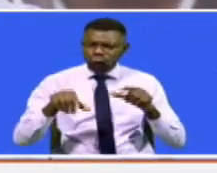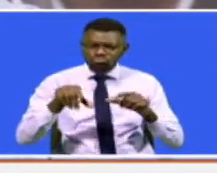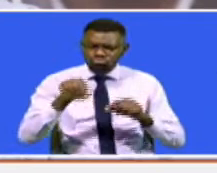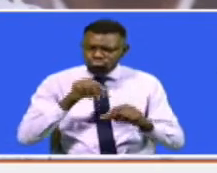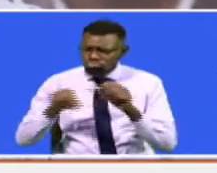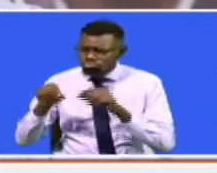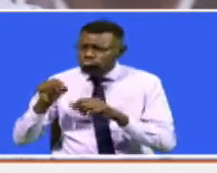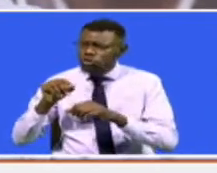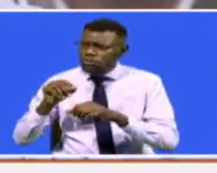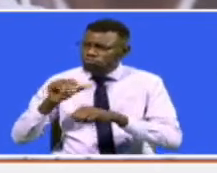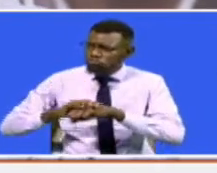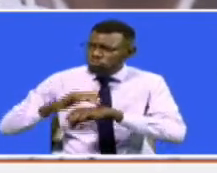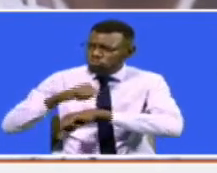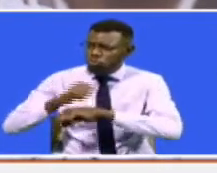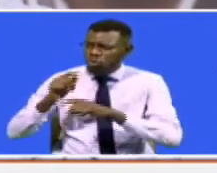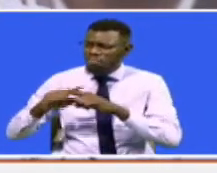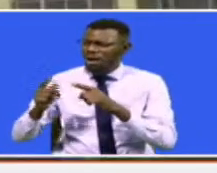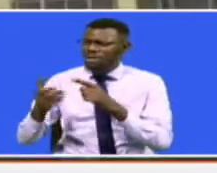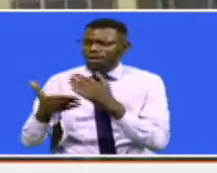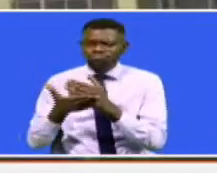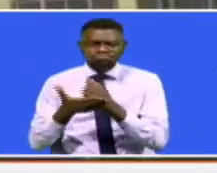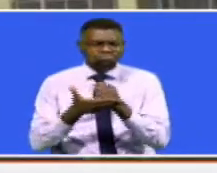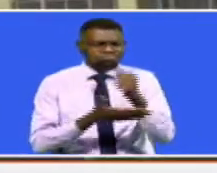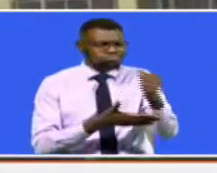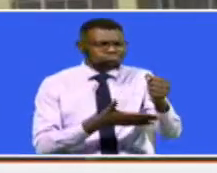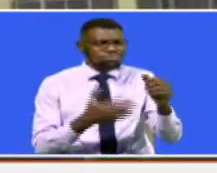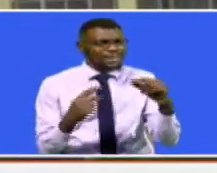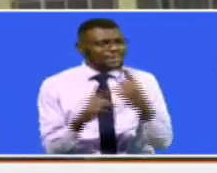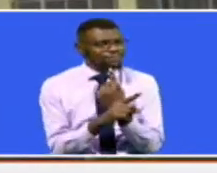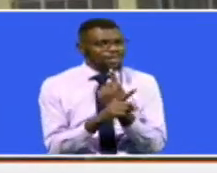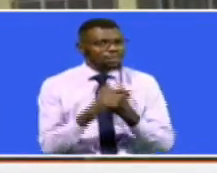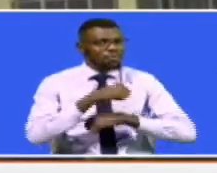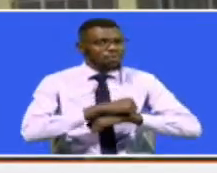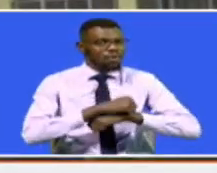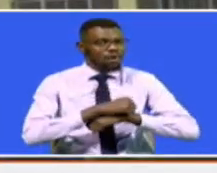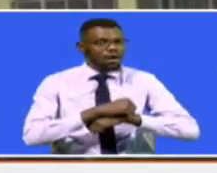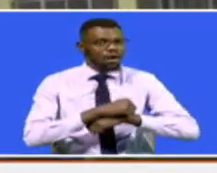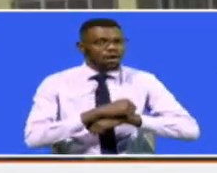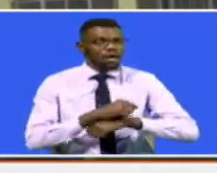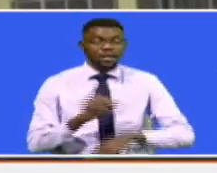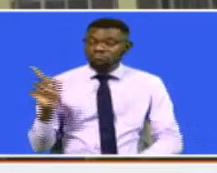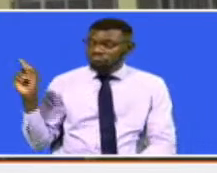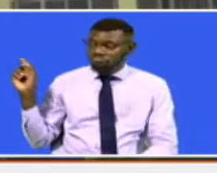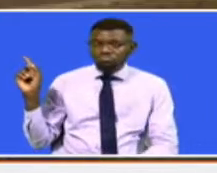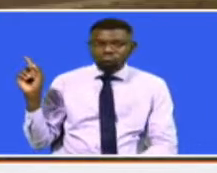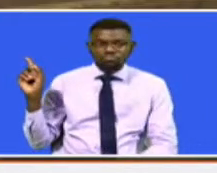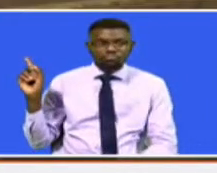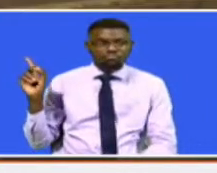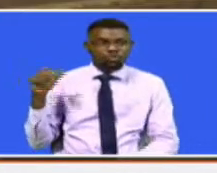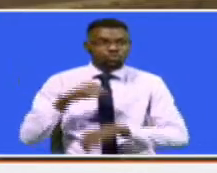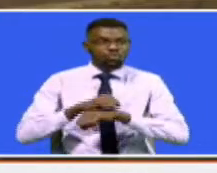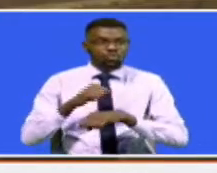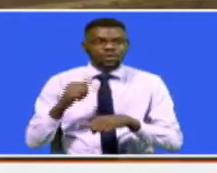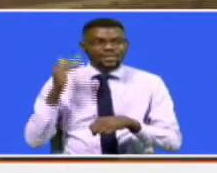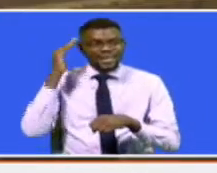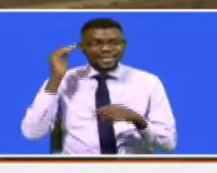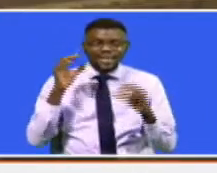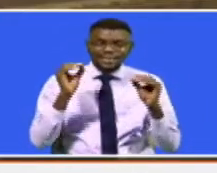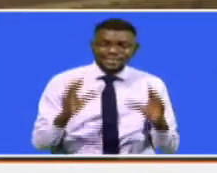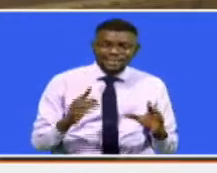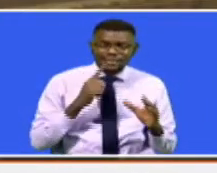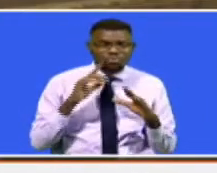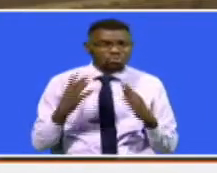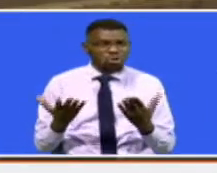kwa kupenda kwao, lakini wamewekwa katika shule nyingine. Hali ni sawia shuleni St. Peter's Elite School ambapo mwalimu mkuu Line Tuyugi